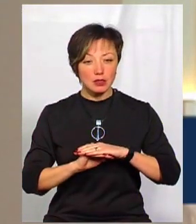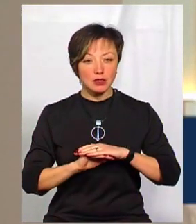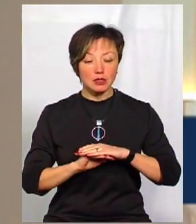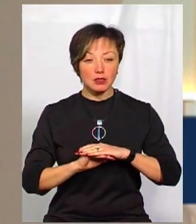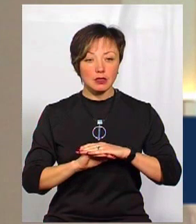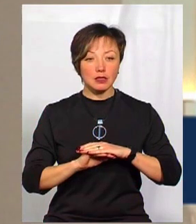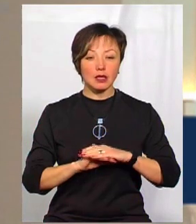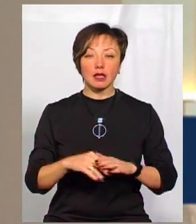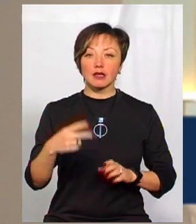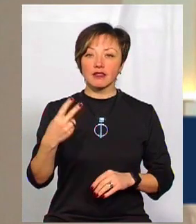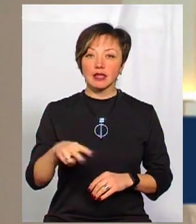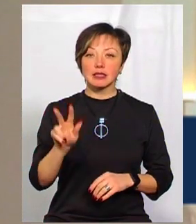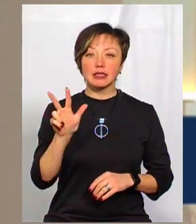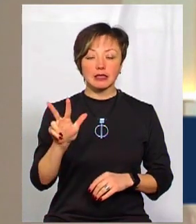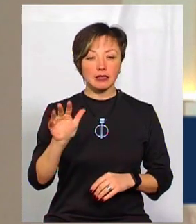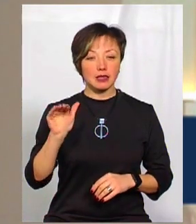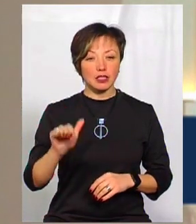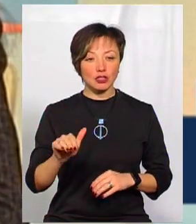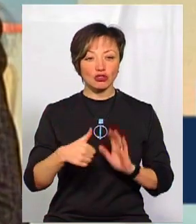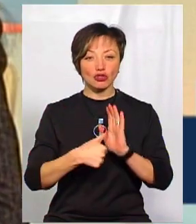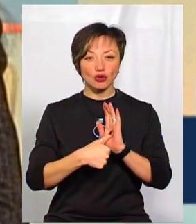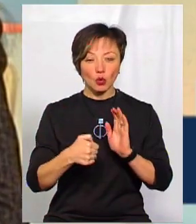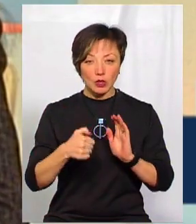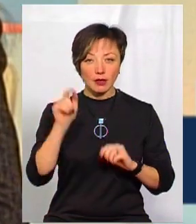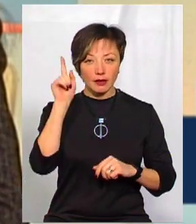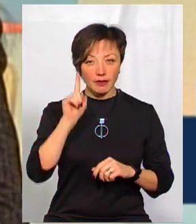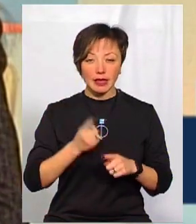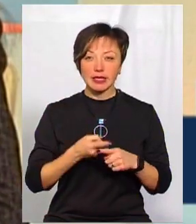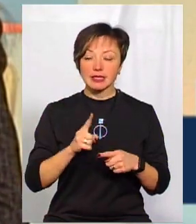Кам'янець-Подільський 23 тисячі 600. Це